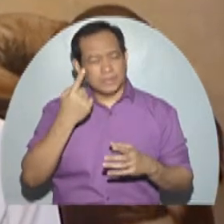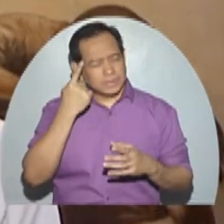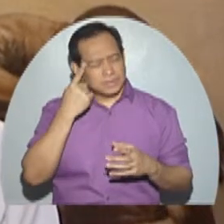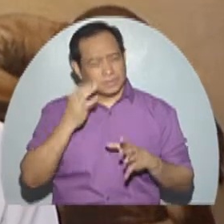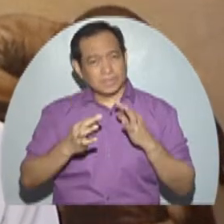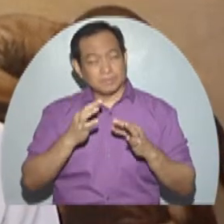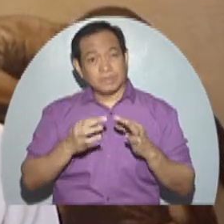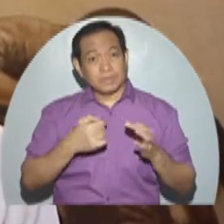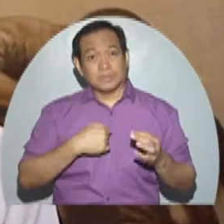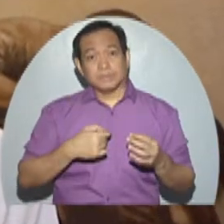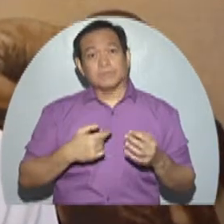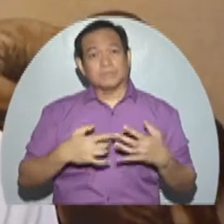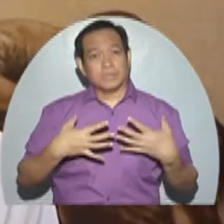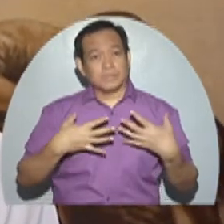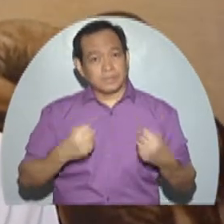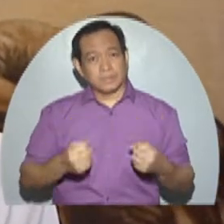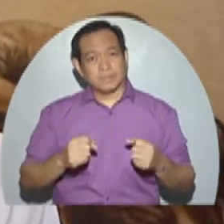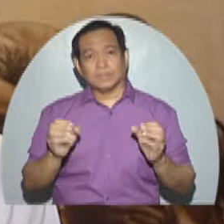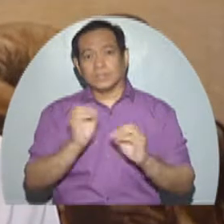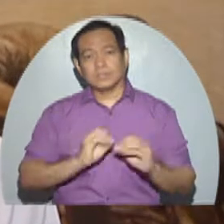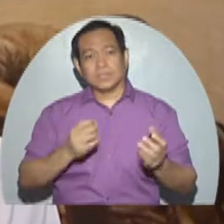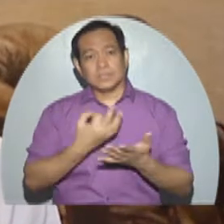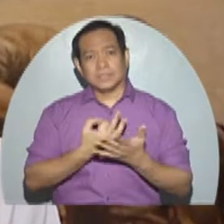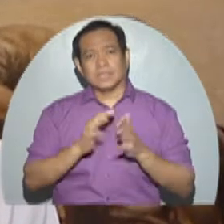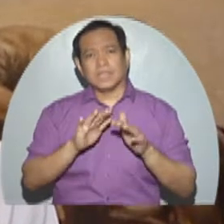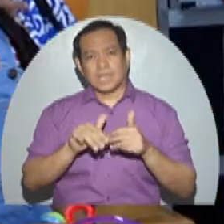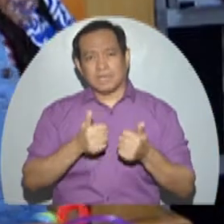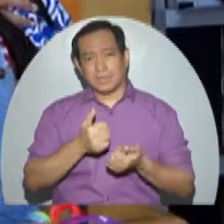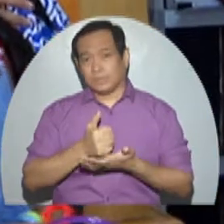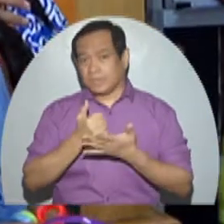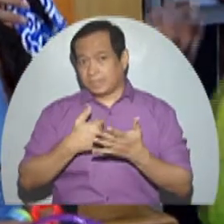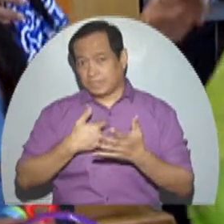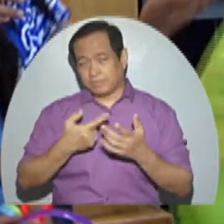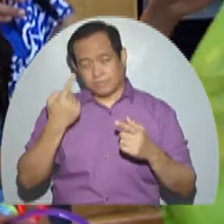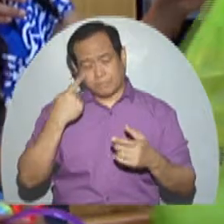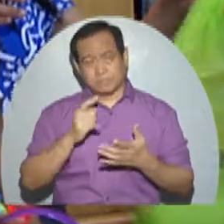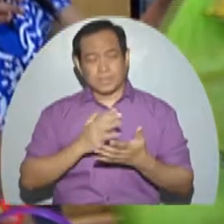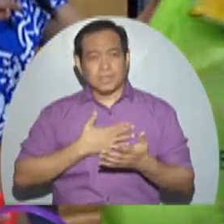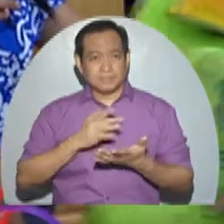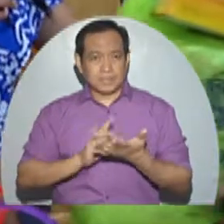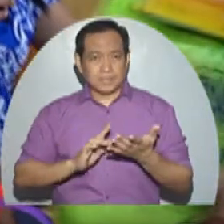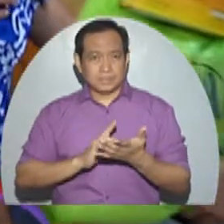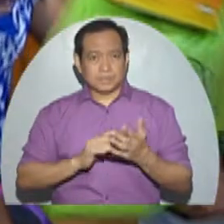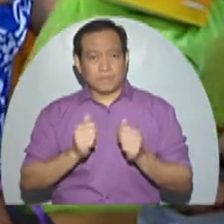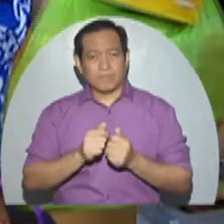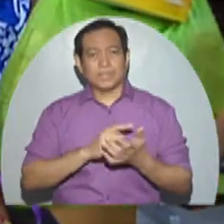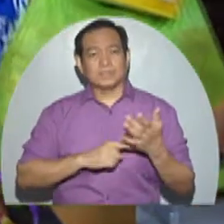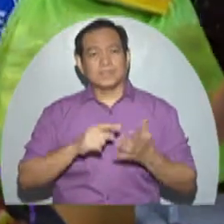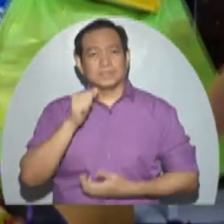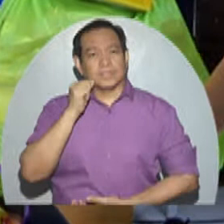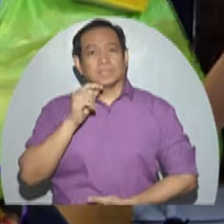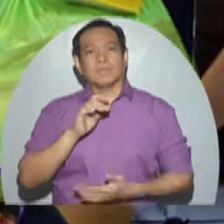naiinisip niya, gagaling pa ba ako? Wala naman tayong pera, paano mo ako mapapagamp? Sa kabila nito, nagpapakatatag